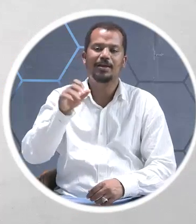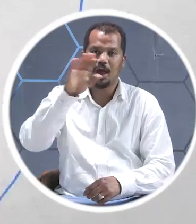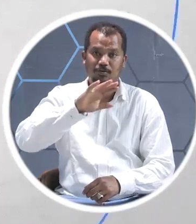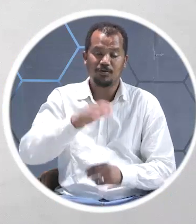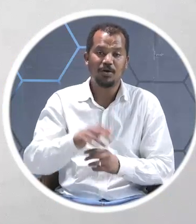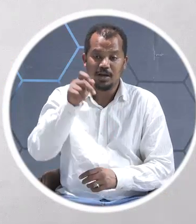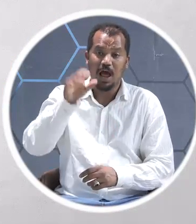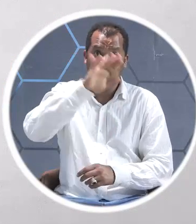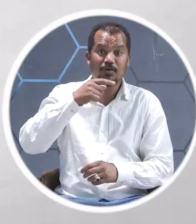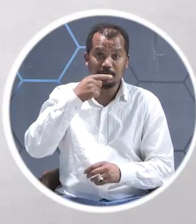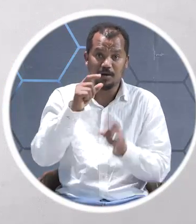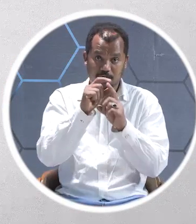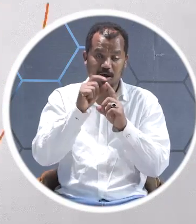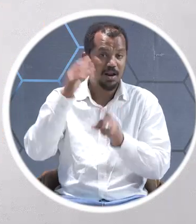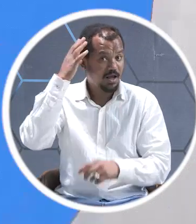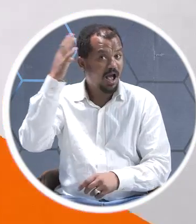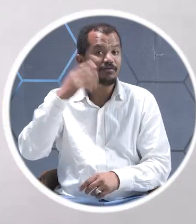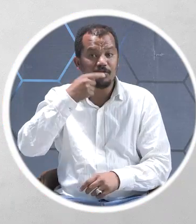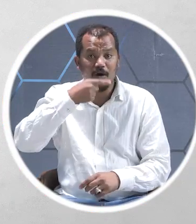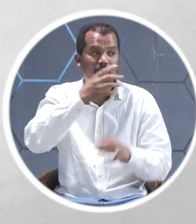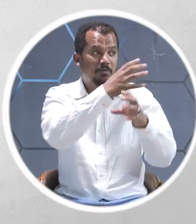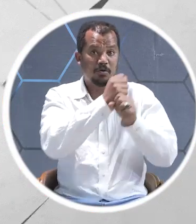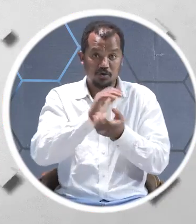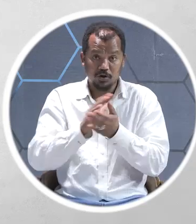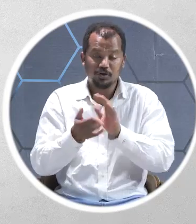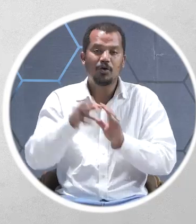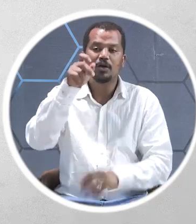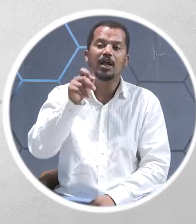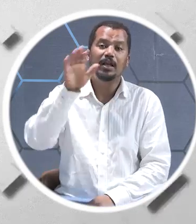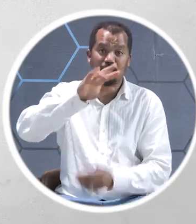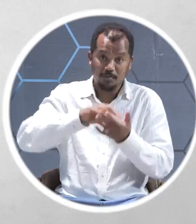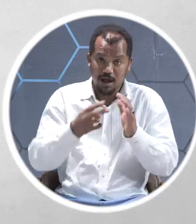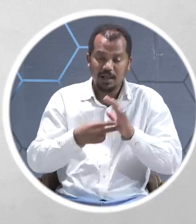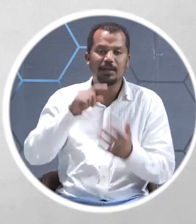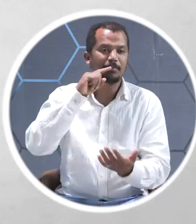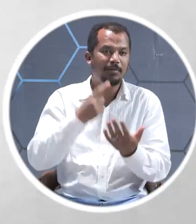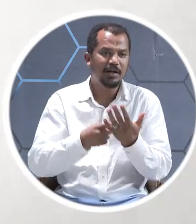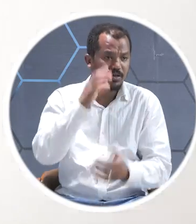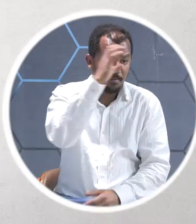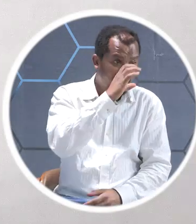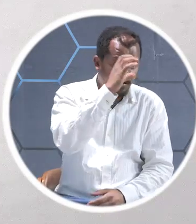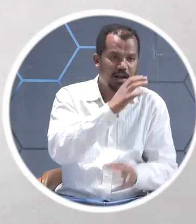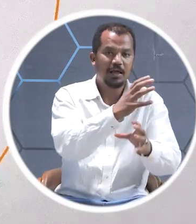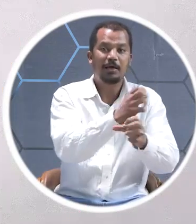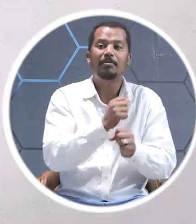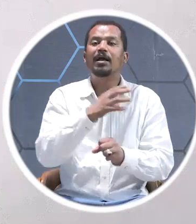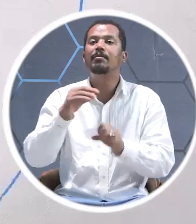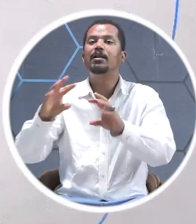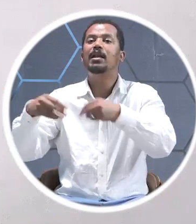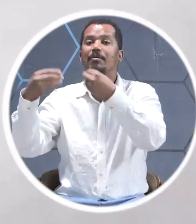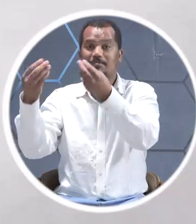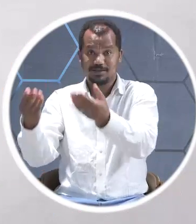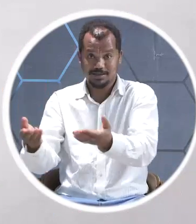ሁሌ ዳጉ ዳጉ የሚለው ቃል ከአፋር ቋንቋ የተወሰደ ሲሆን ዳጉ ማለት መረጃ